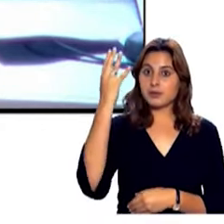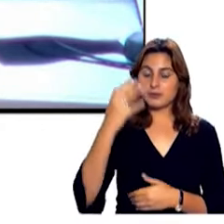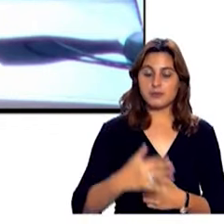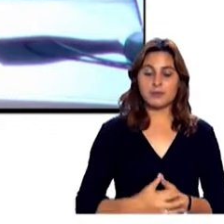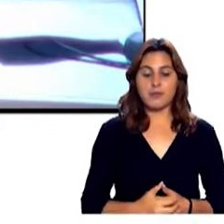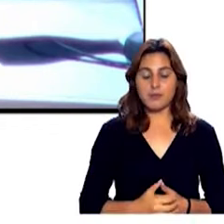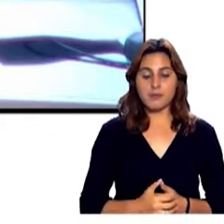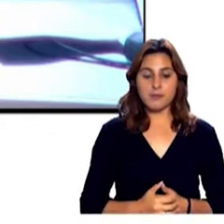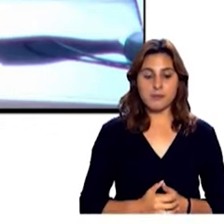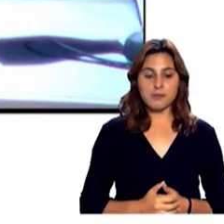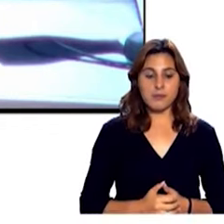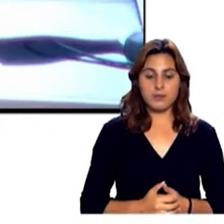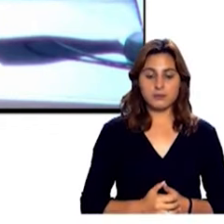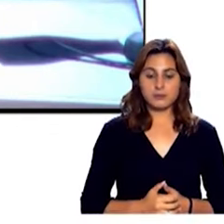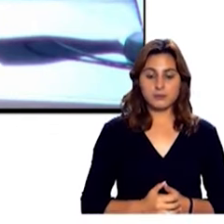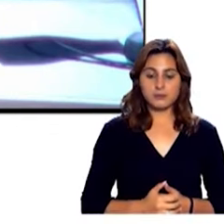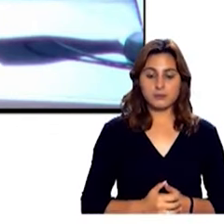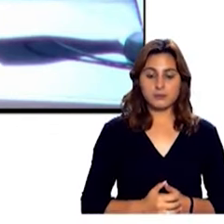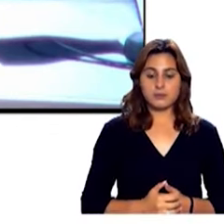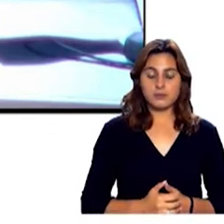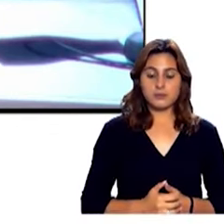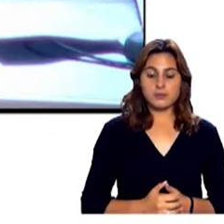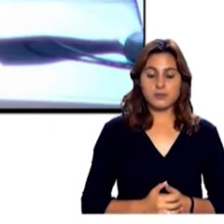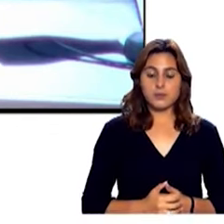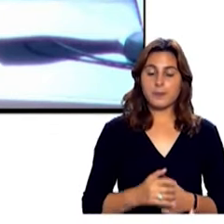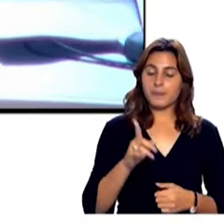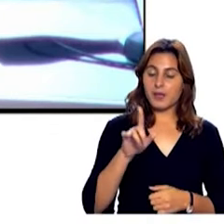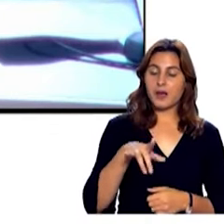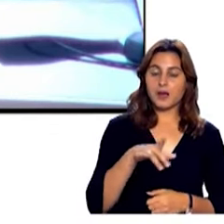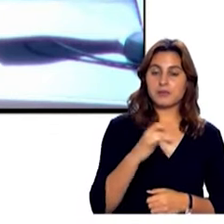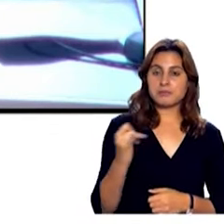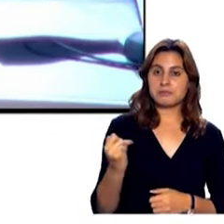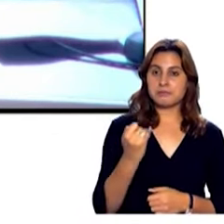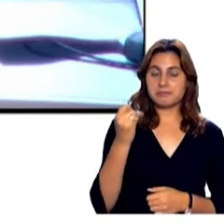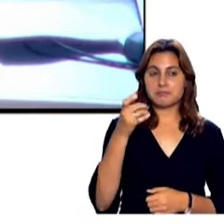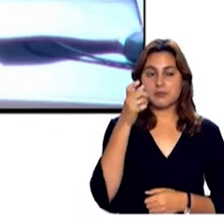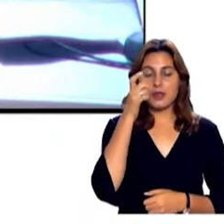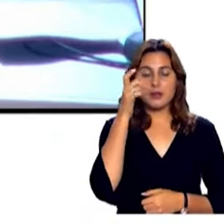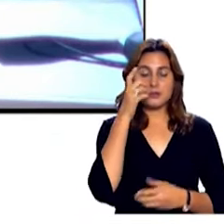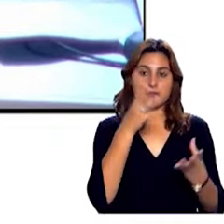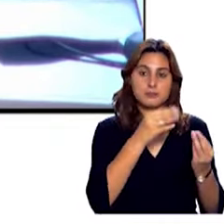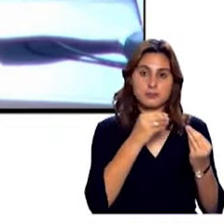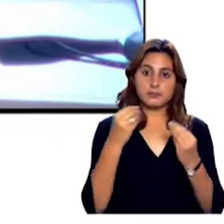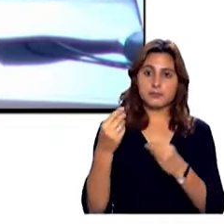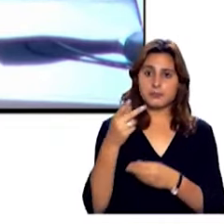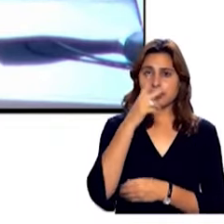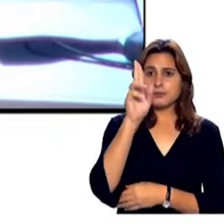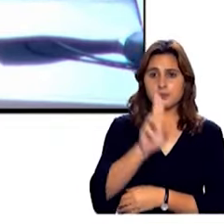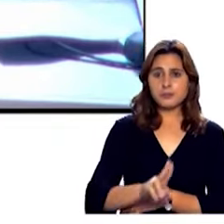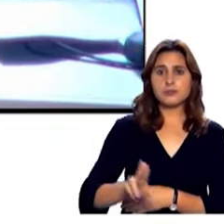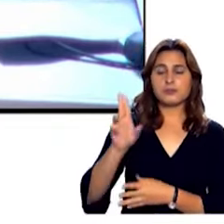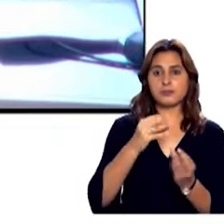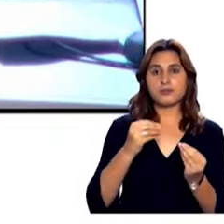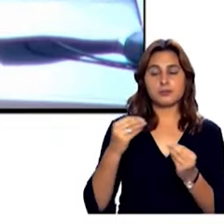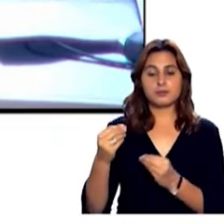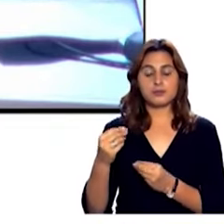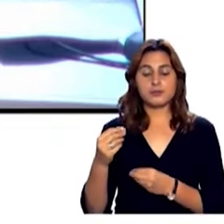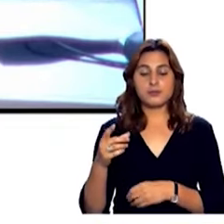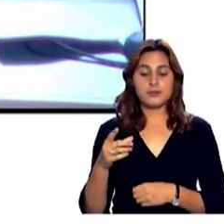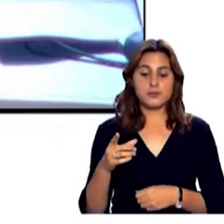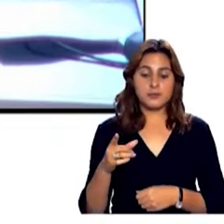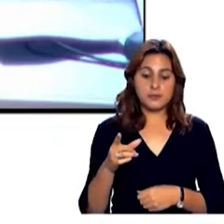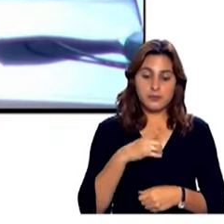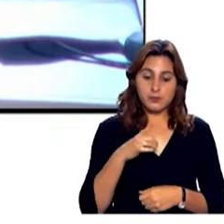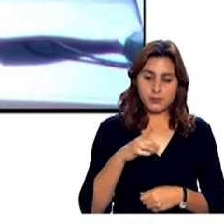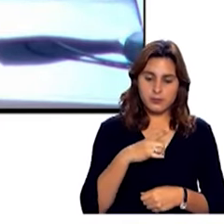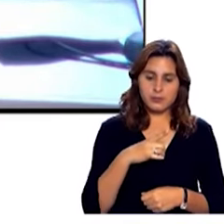utilisé Pour que ça fasse un filtre le recours dans l'intérêt de la loi c'est aussi intéressant parce que ça permet lorsqu'il Y A une